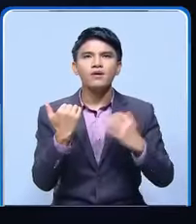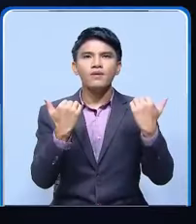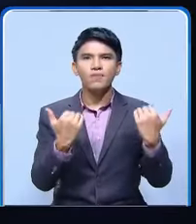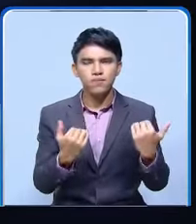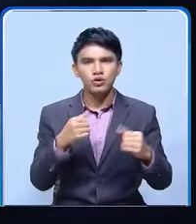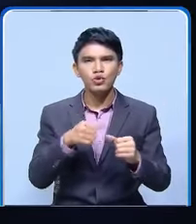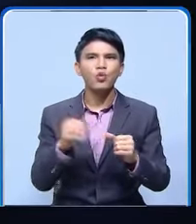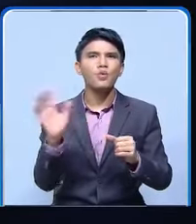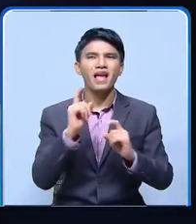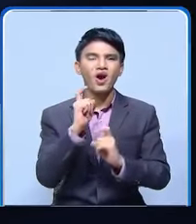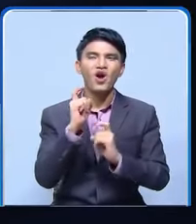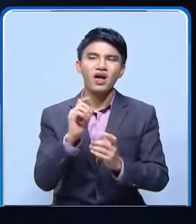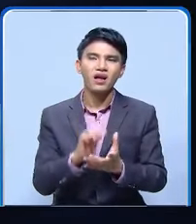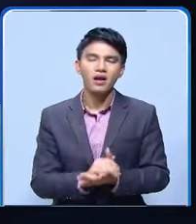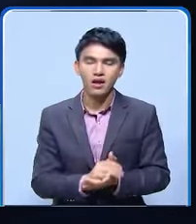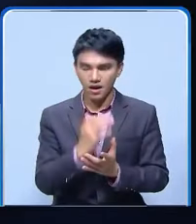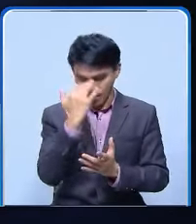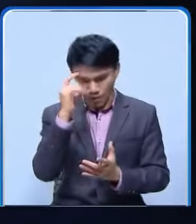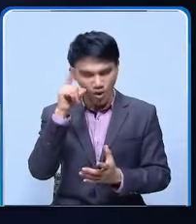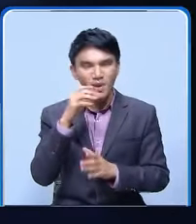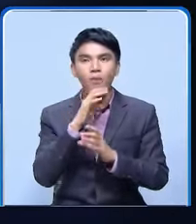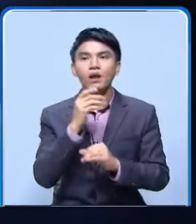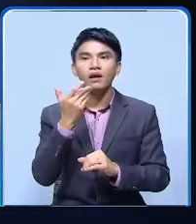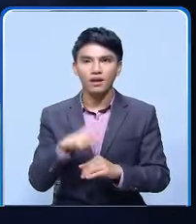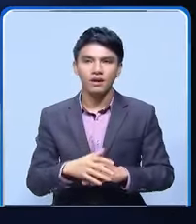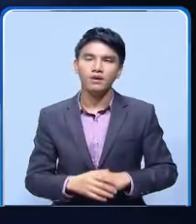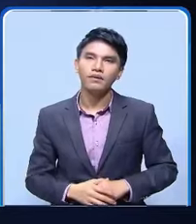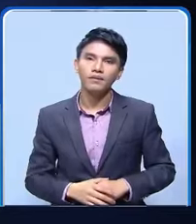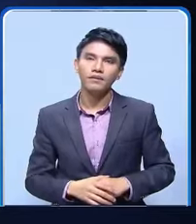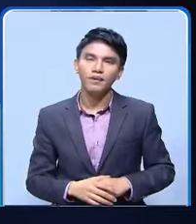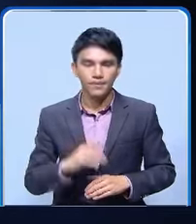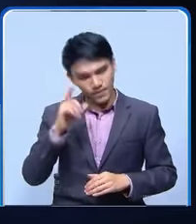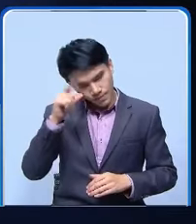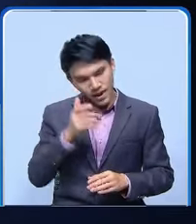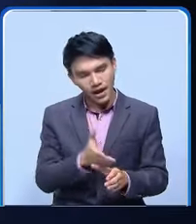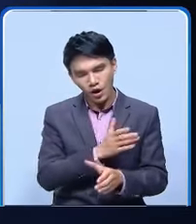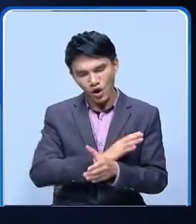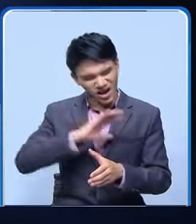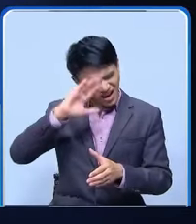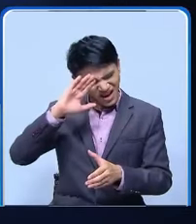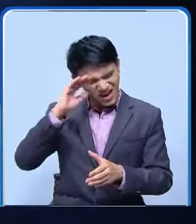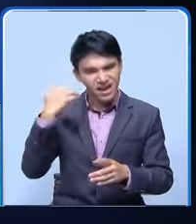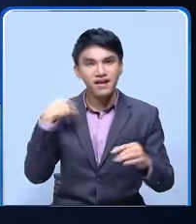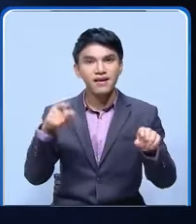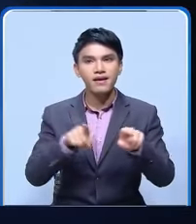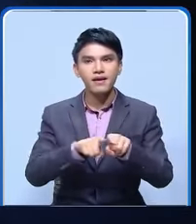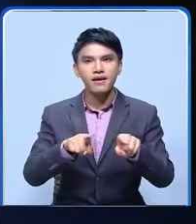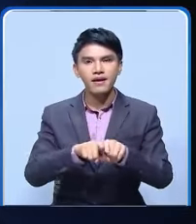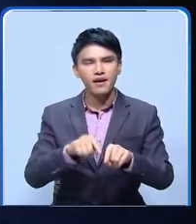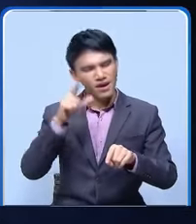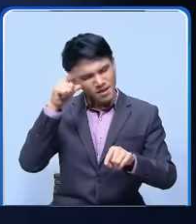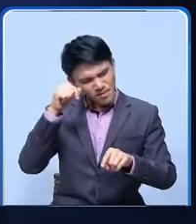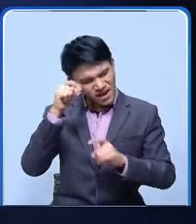รอยู่นะครับอันตรายเพราะว่าแม่อายุเยอะแล้วแล้วก็แม่ก็เคยป่วยรุนแรงไม่อยากให้แม่มี